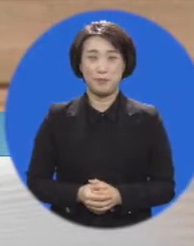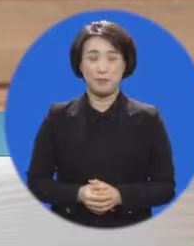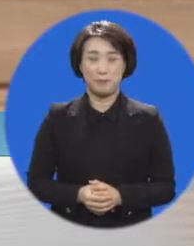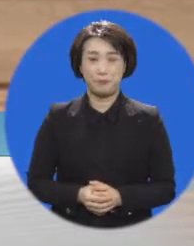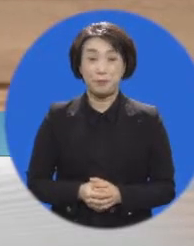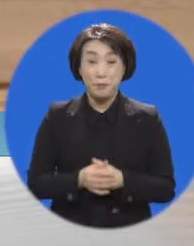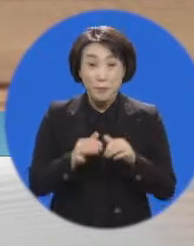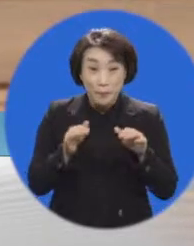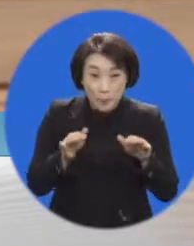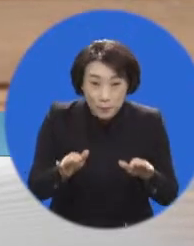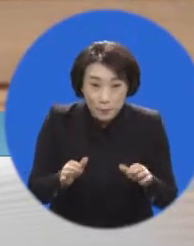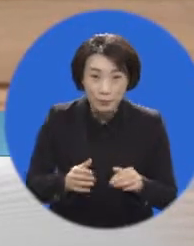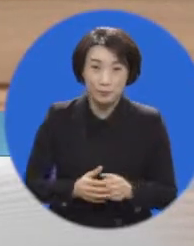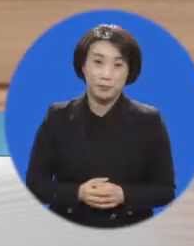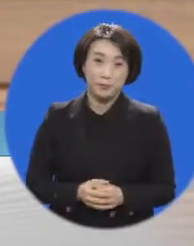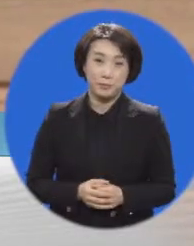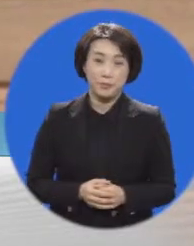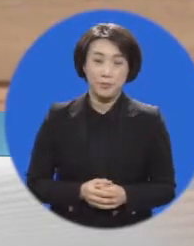그러니까